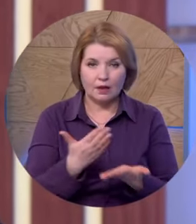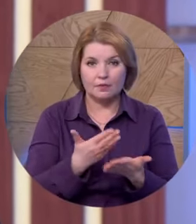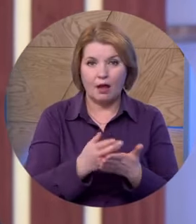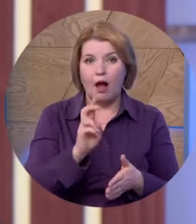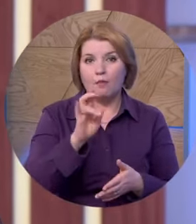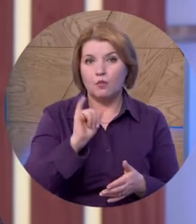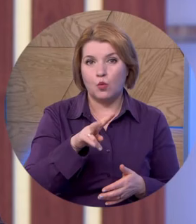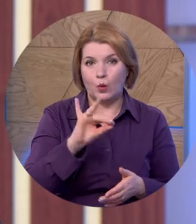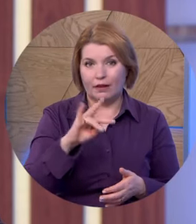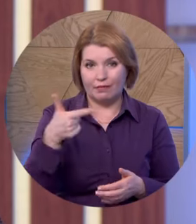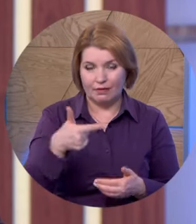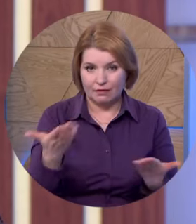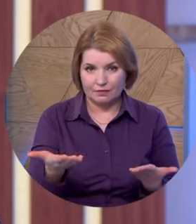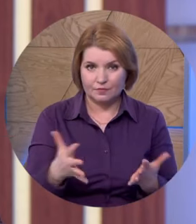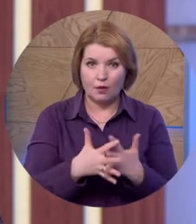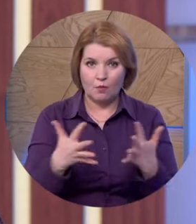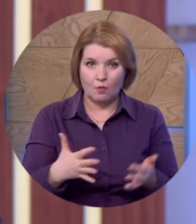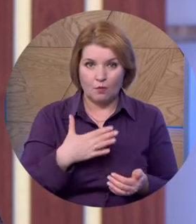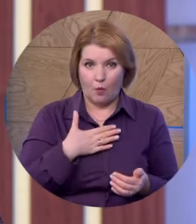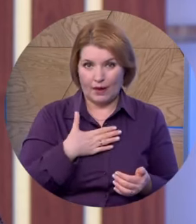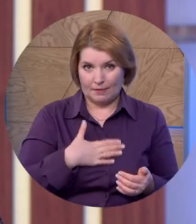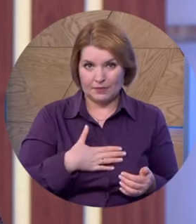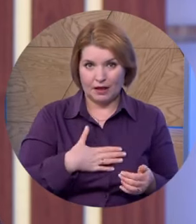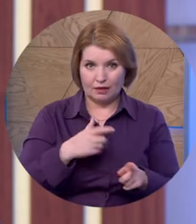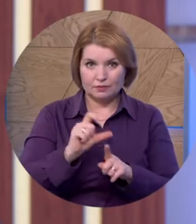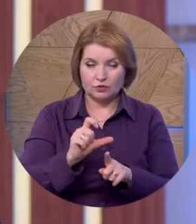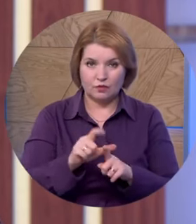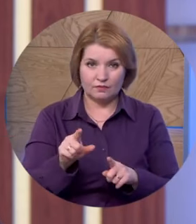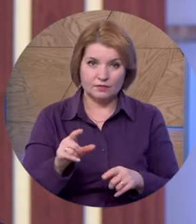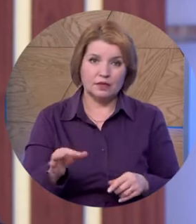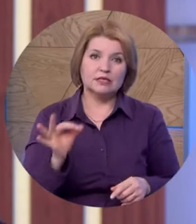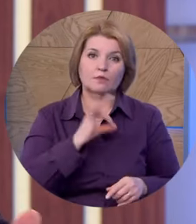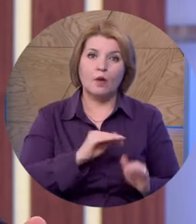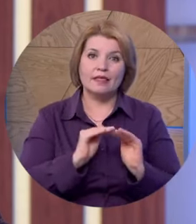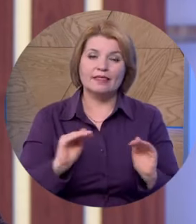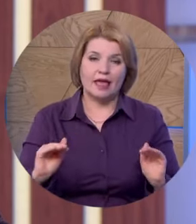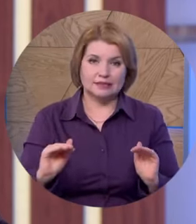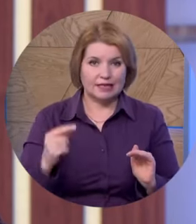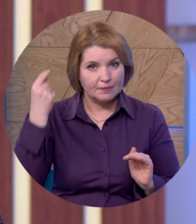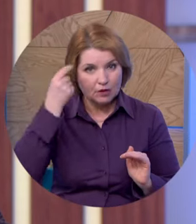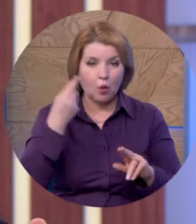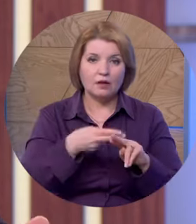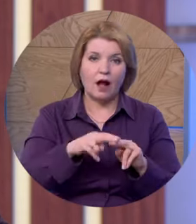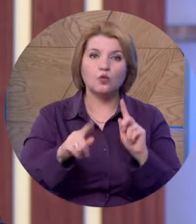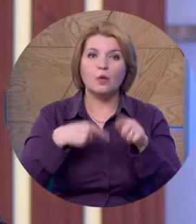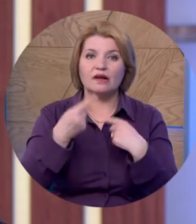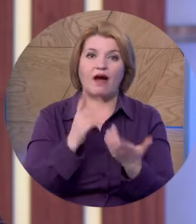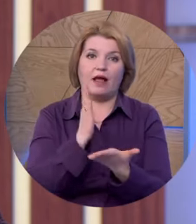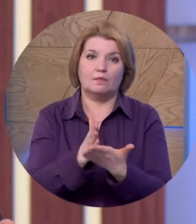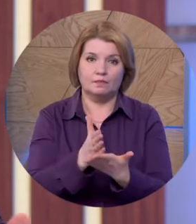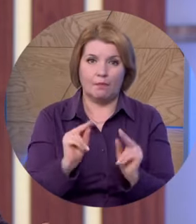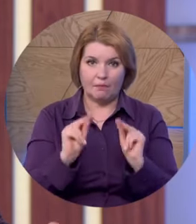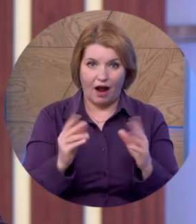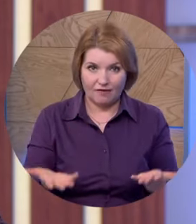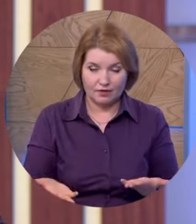Да, мне гораздо вот приятнее термин используем нашими психологами детскими, которые говорят прямо «травля». Да, также да. С абьюзом нужно разделить.